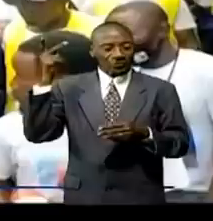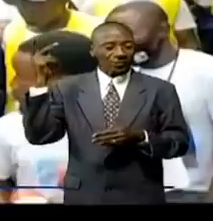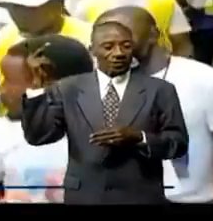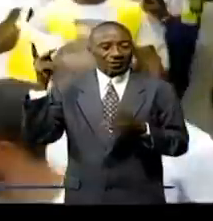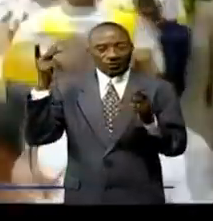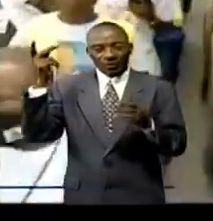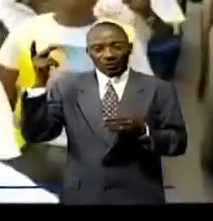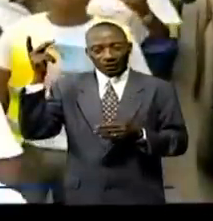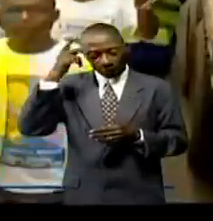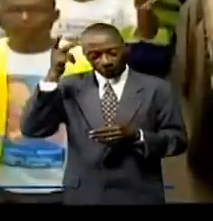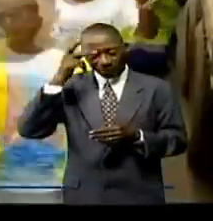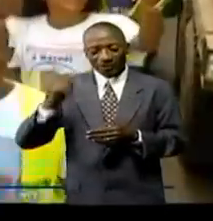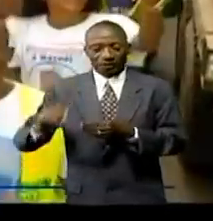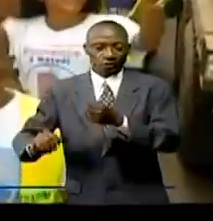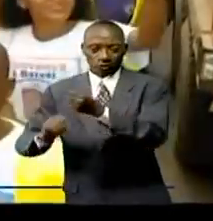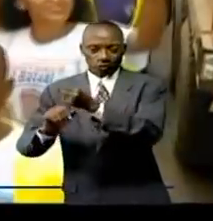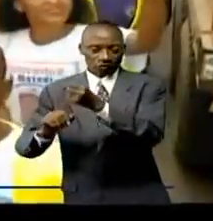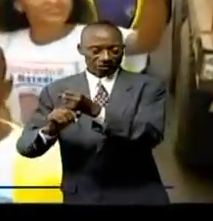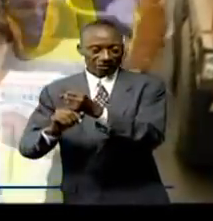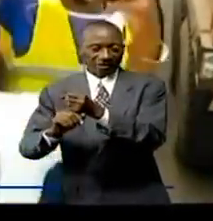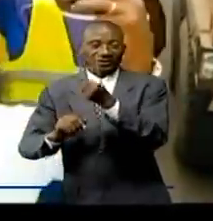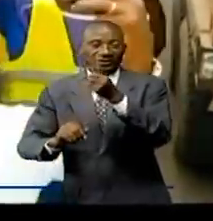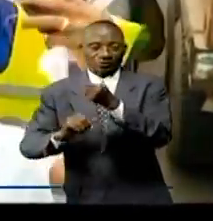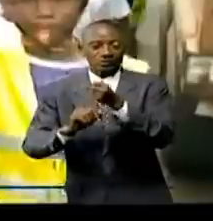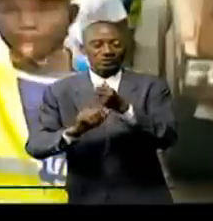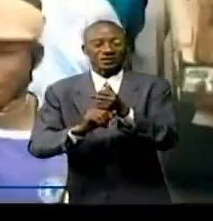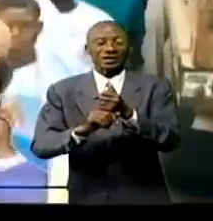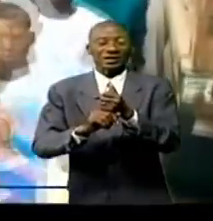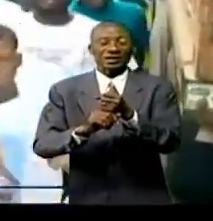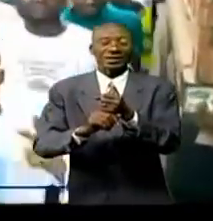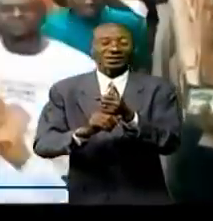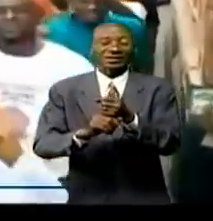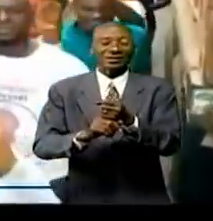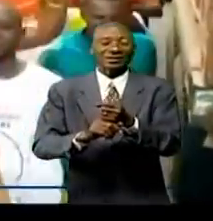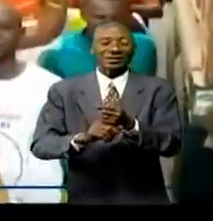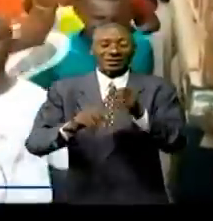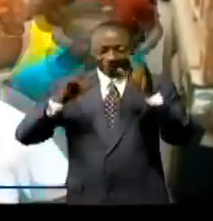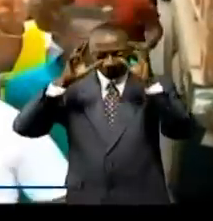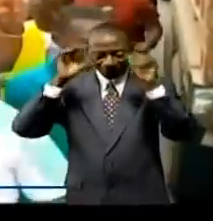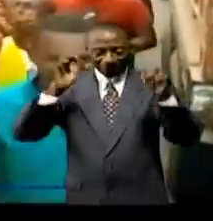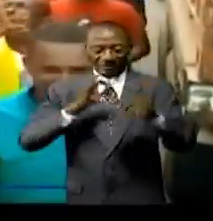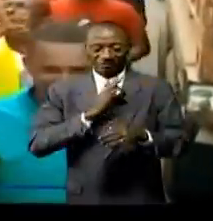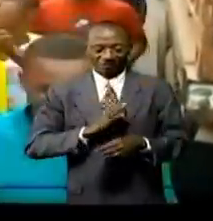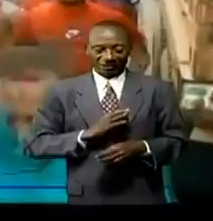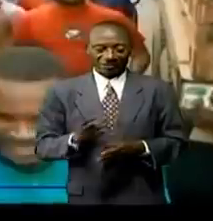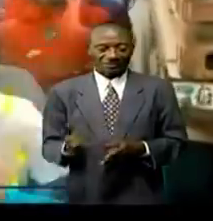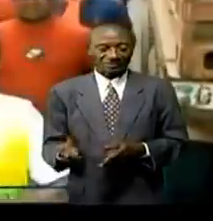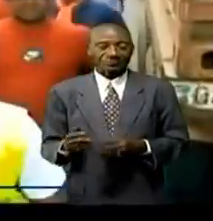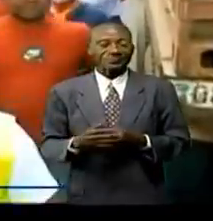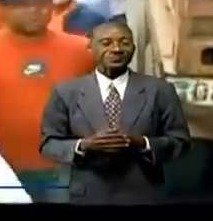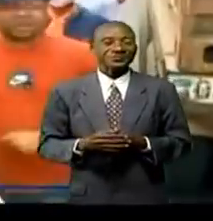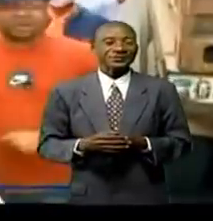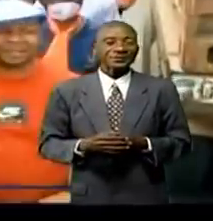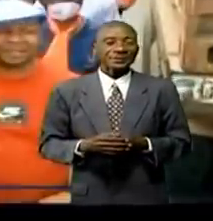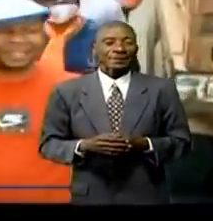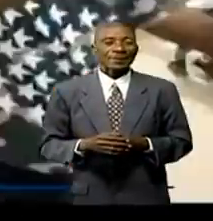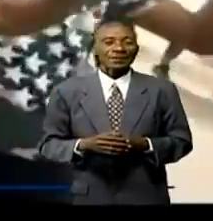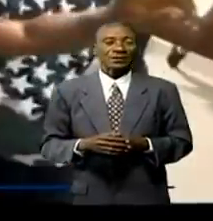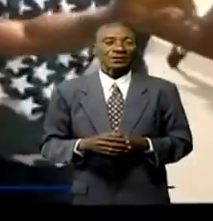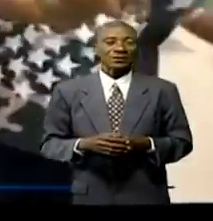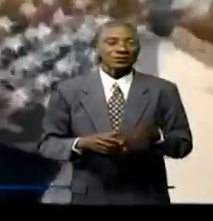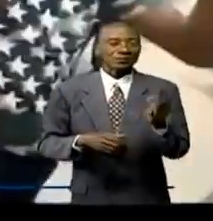soutien indéfectible au chef de l'État Félix-Antoine Tshisekedi Tshilombo. Les habitants de cette ville aussi se sont joints à